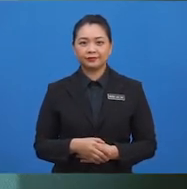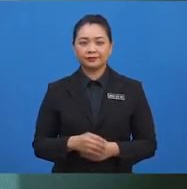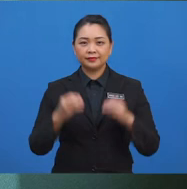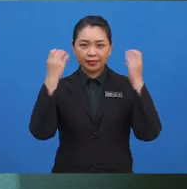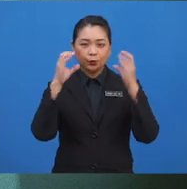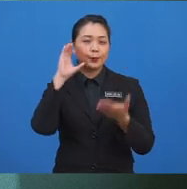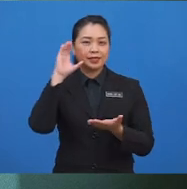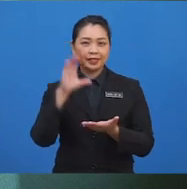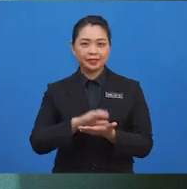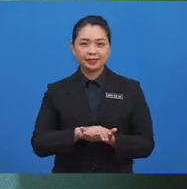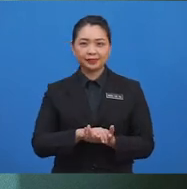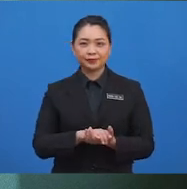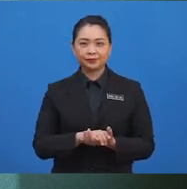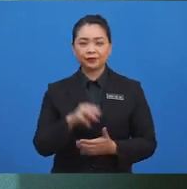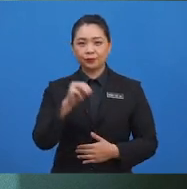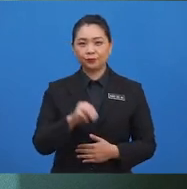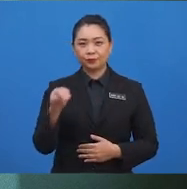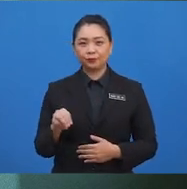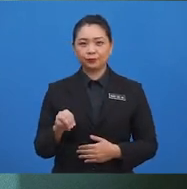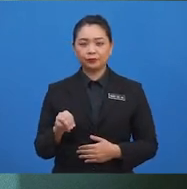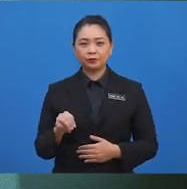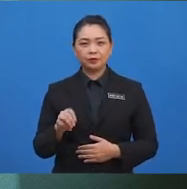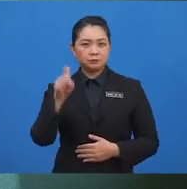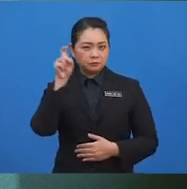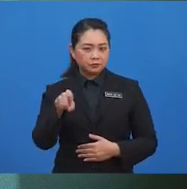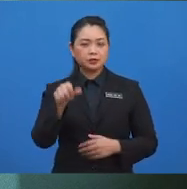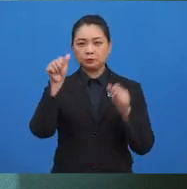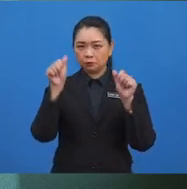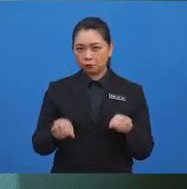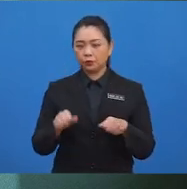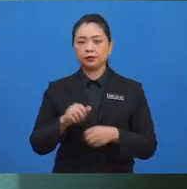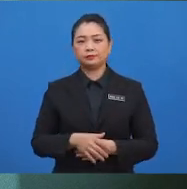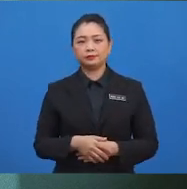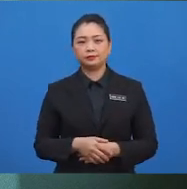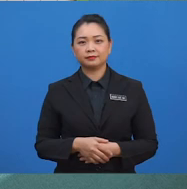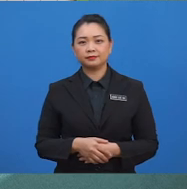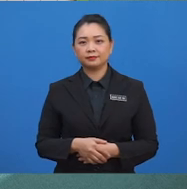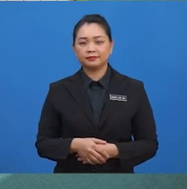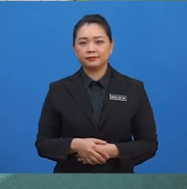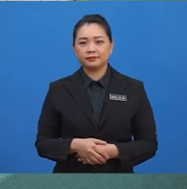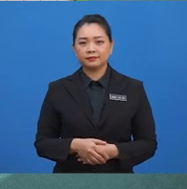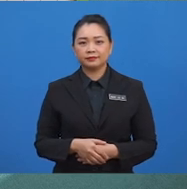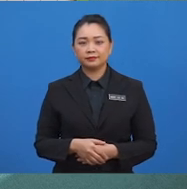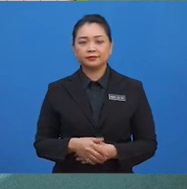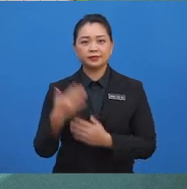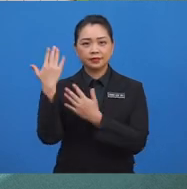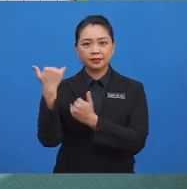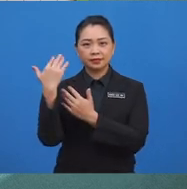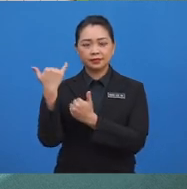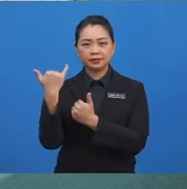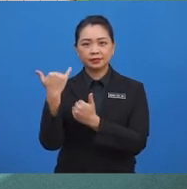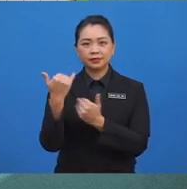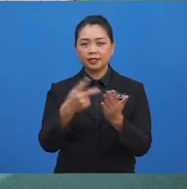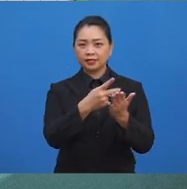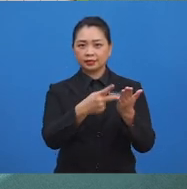Jeju percaya murid-murid tentu boleh semoga